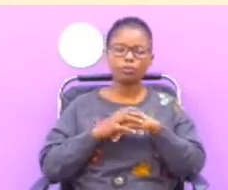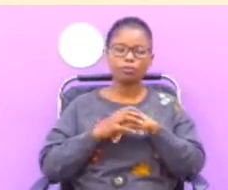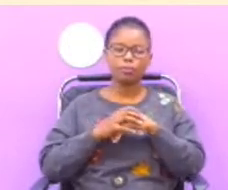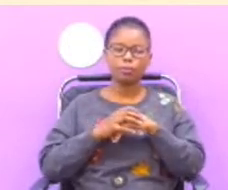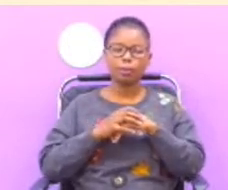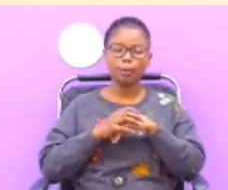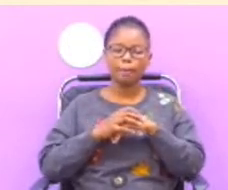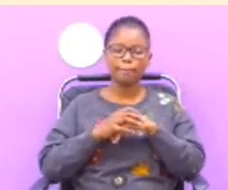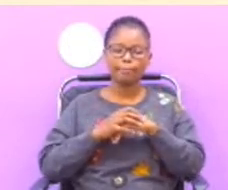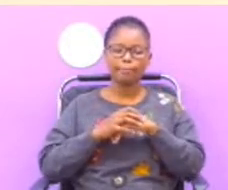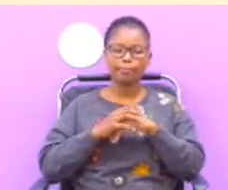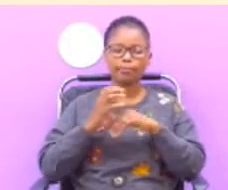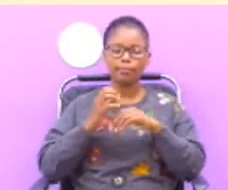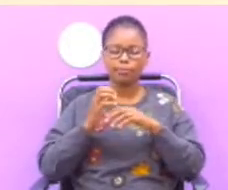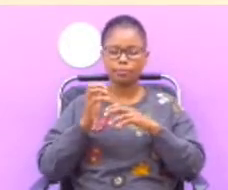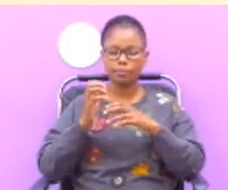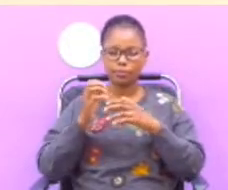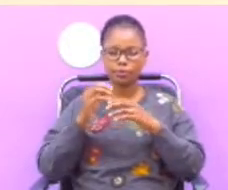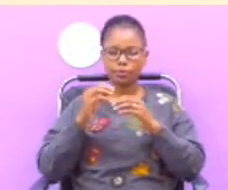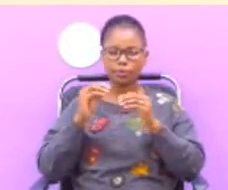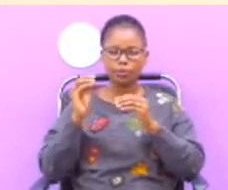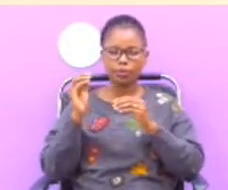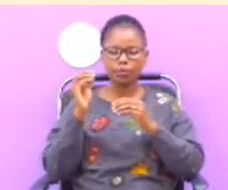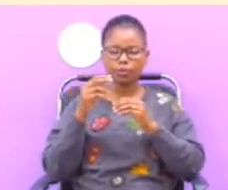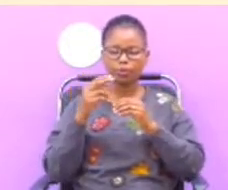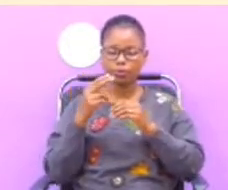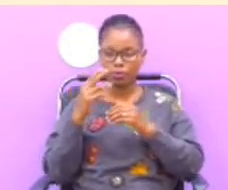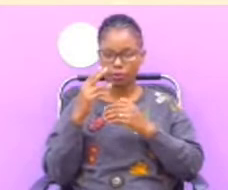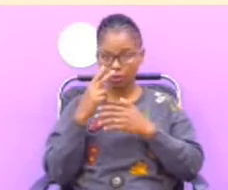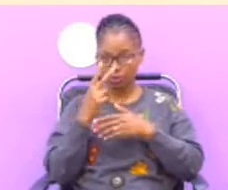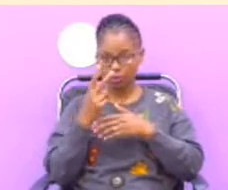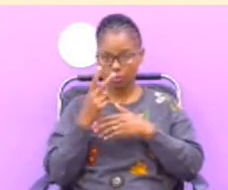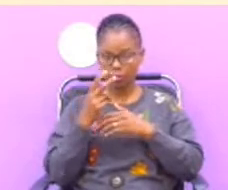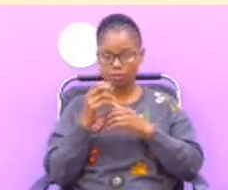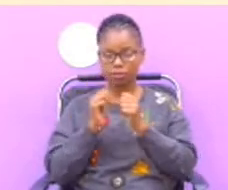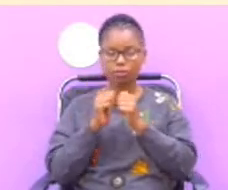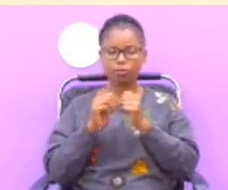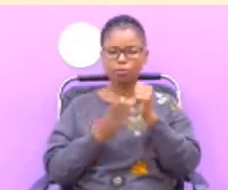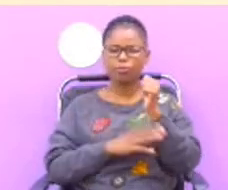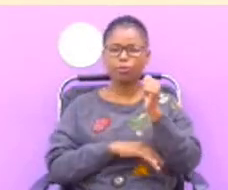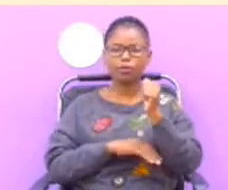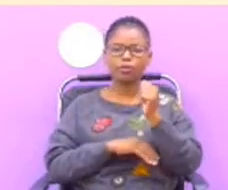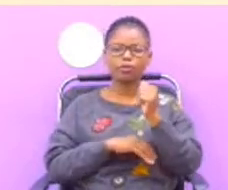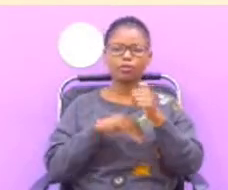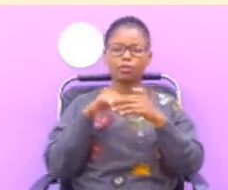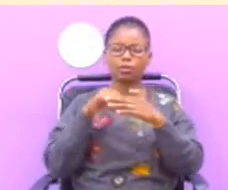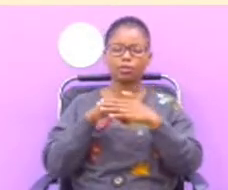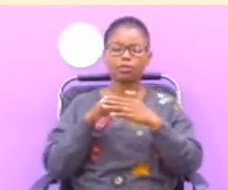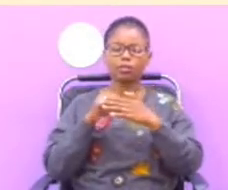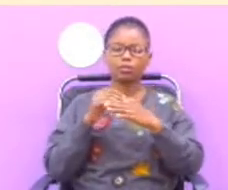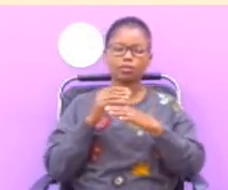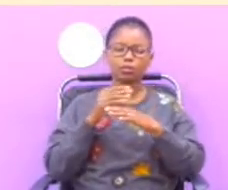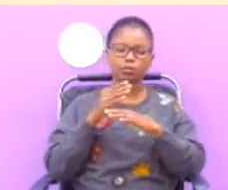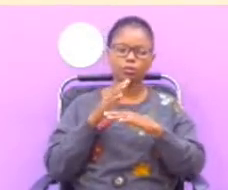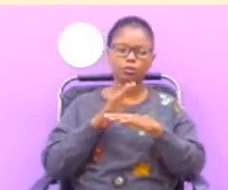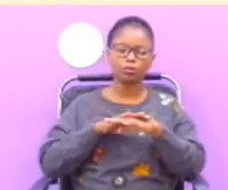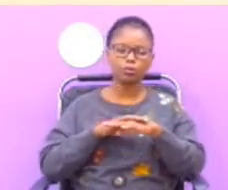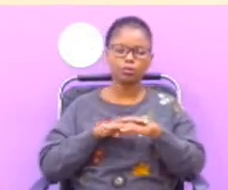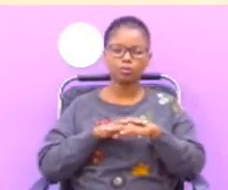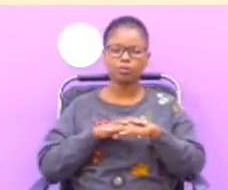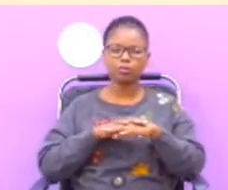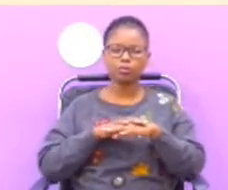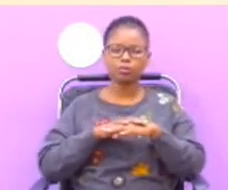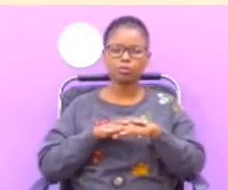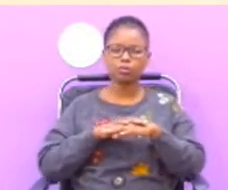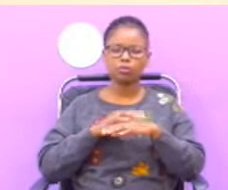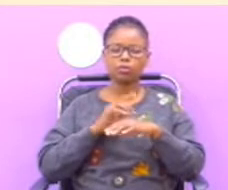atĩ nĩ gũikia ndĩrĩmaikagia thitho na ũũru bwana asifue sana thengia wega ona mwĩgwa thũ mũrĩ